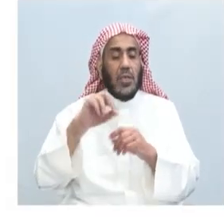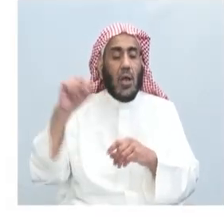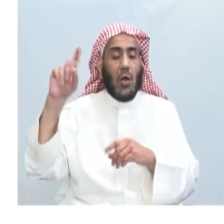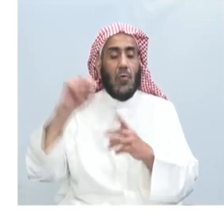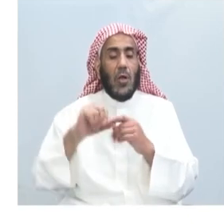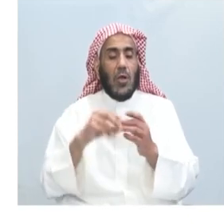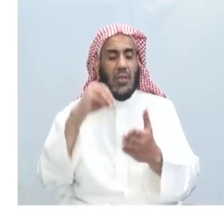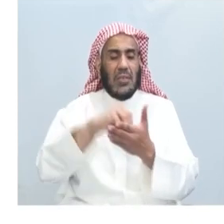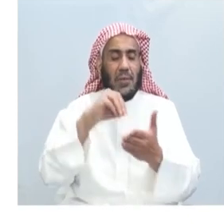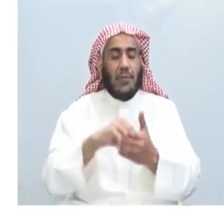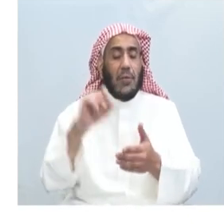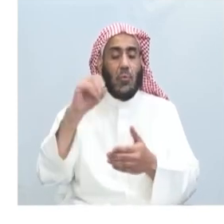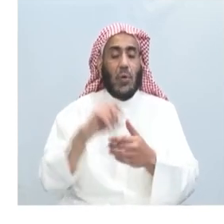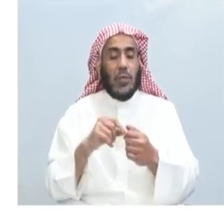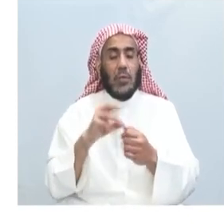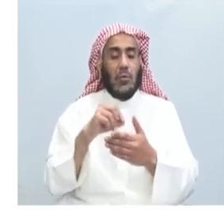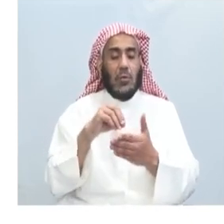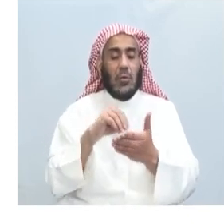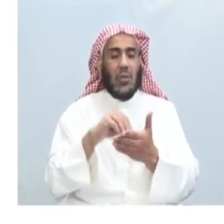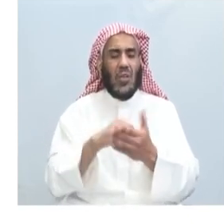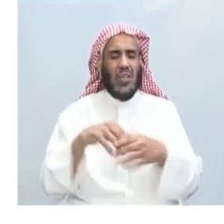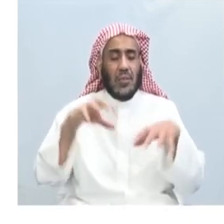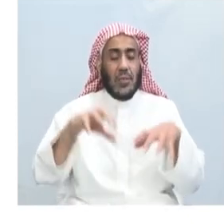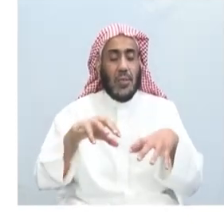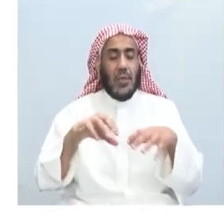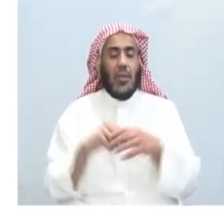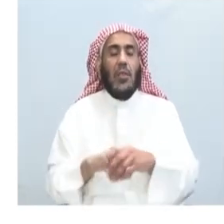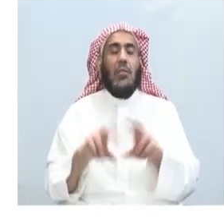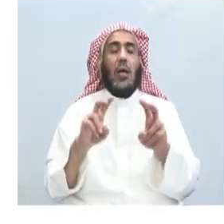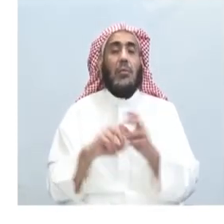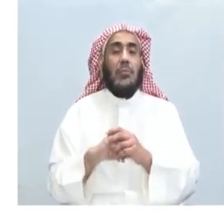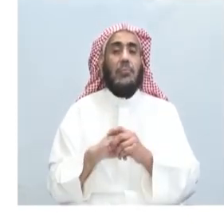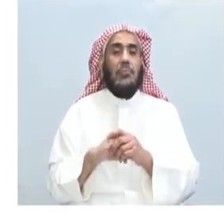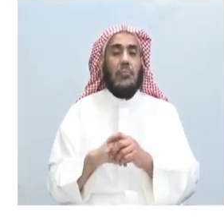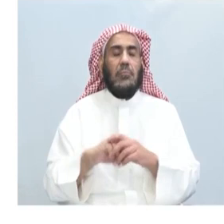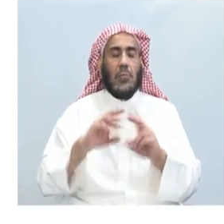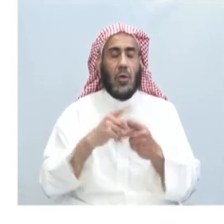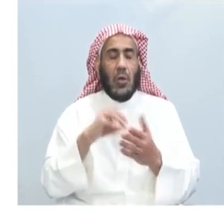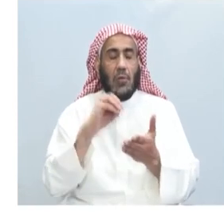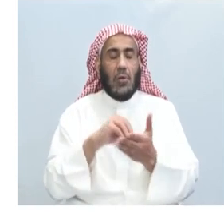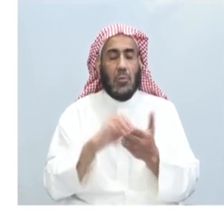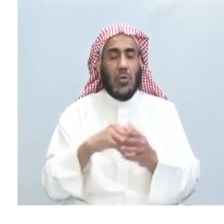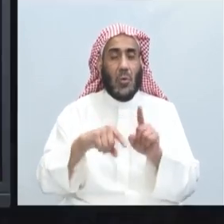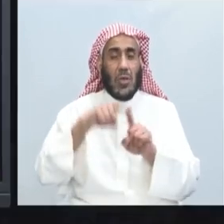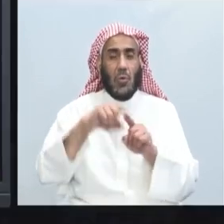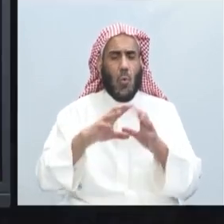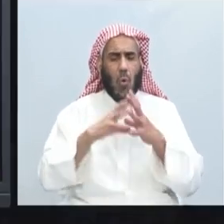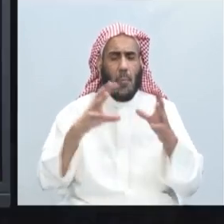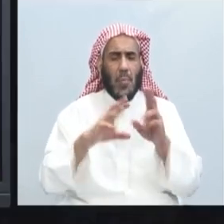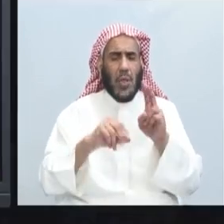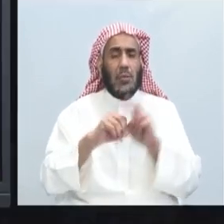الحراريه المخزنه في مول واحد من الماده ويكون الضغط ف ثابت التغير في المحتوى الحراري هو كميه